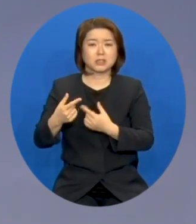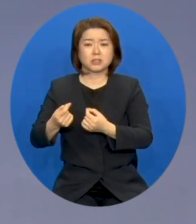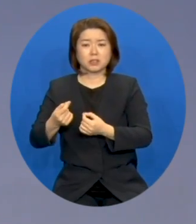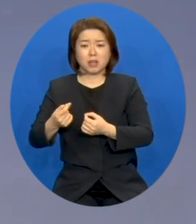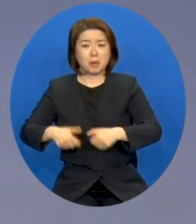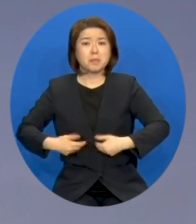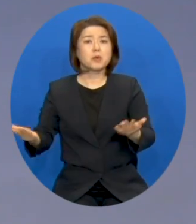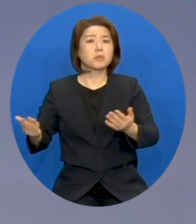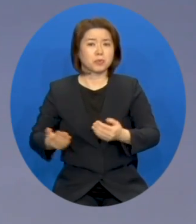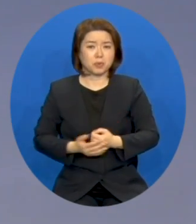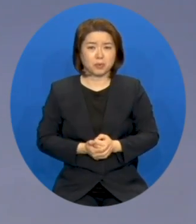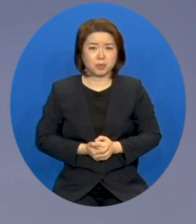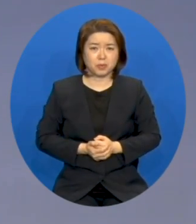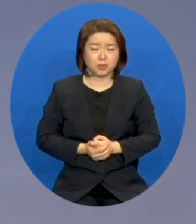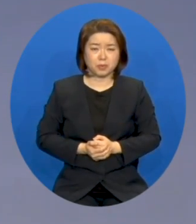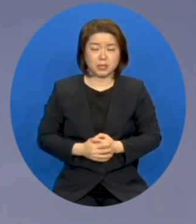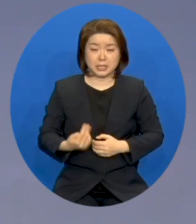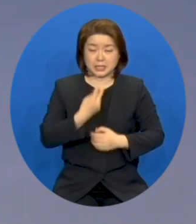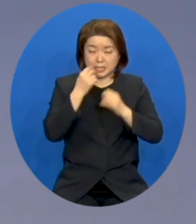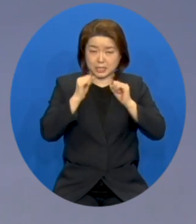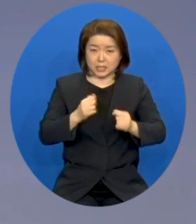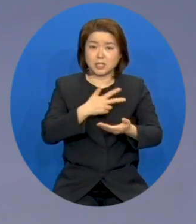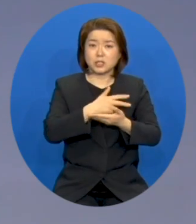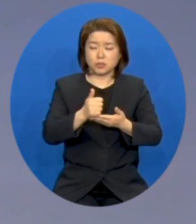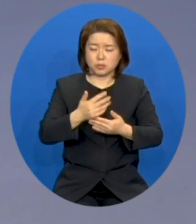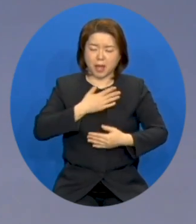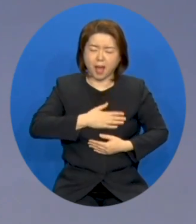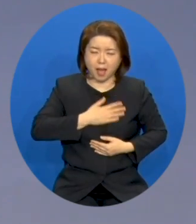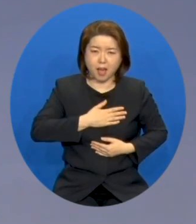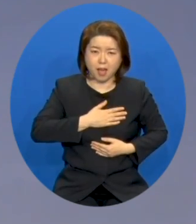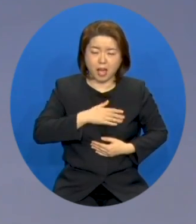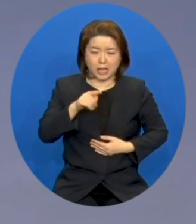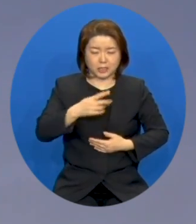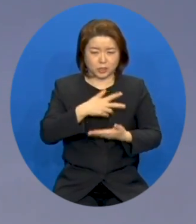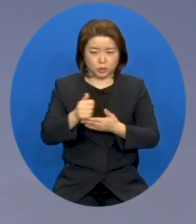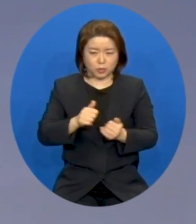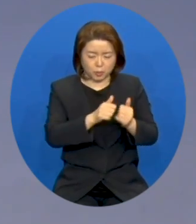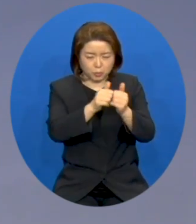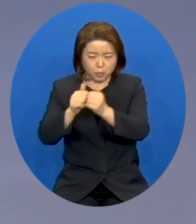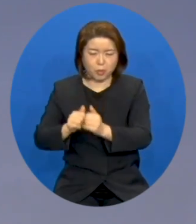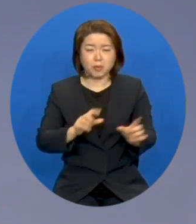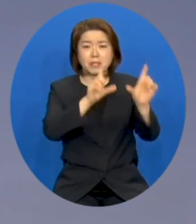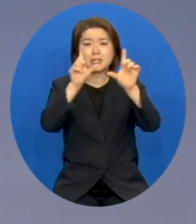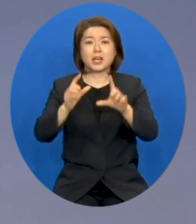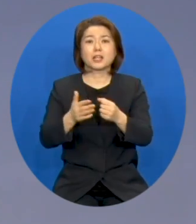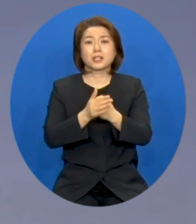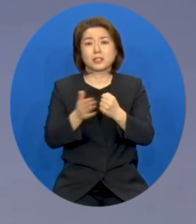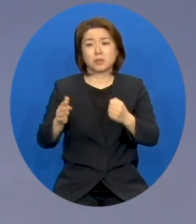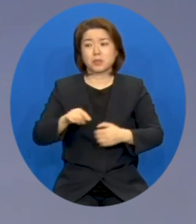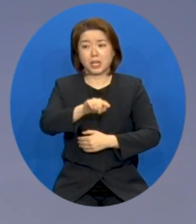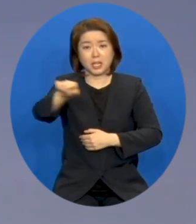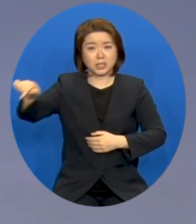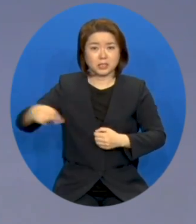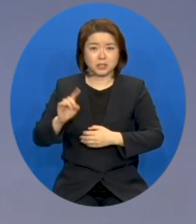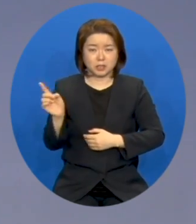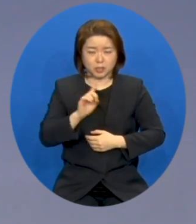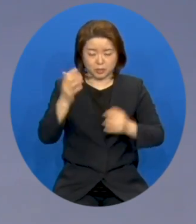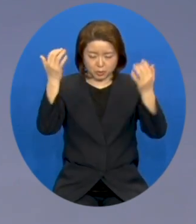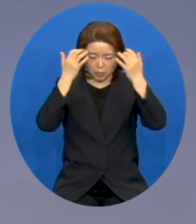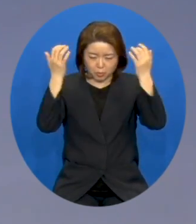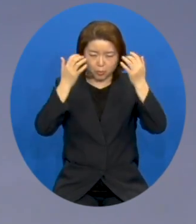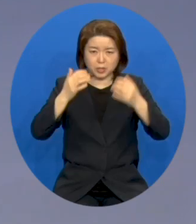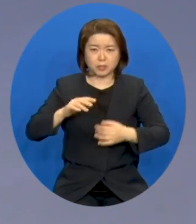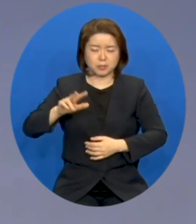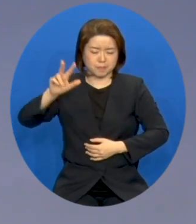이유가 없습니다. 살아계신 주님을 알았고 그 주님과 동행하며 살았기에 그들은 어떤 고난도